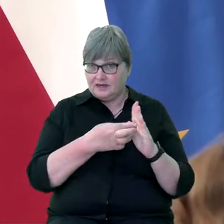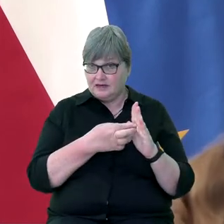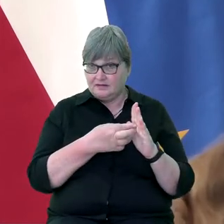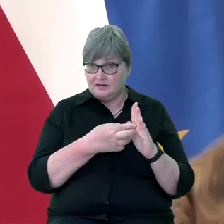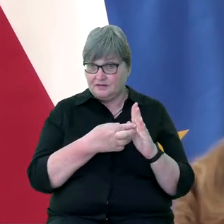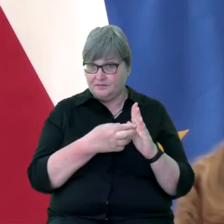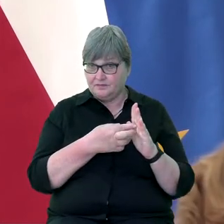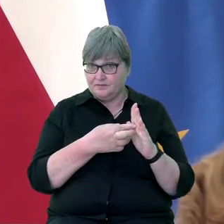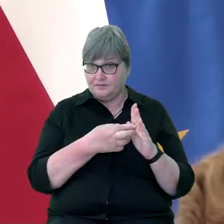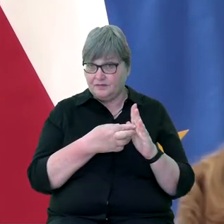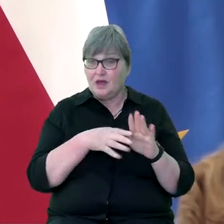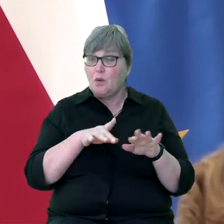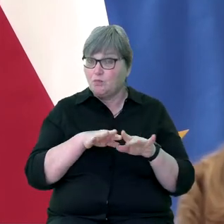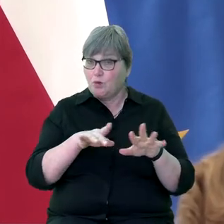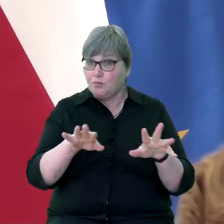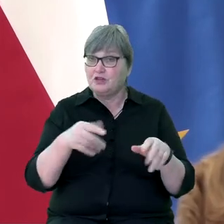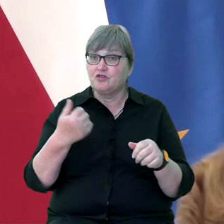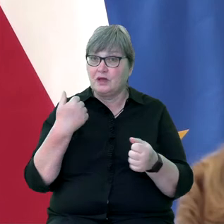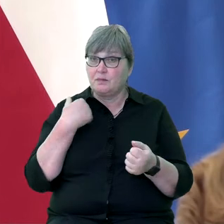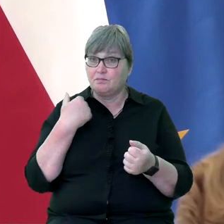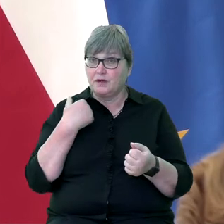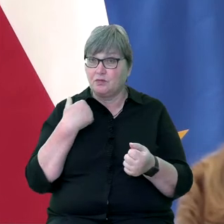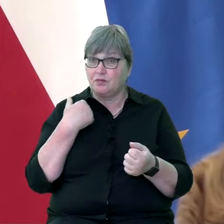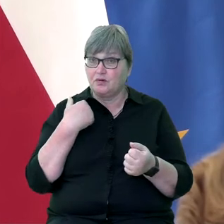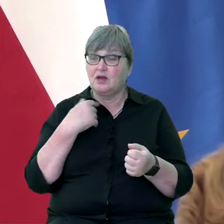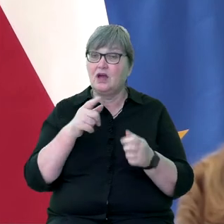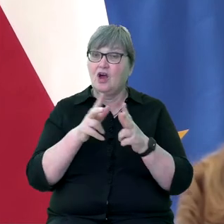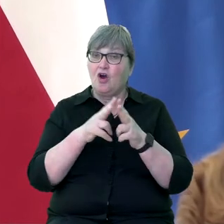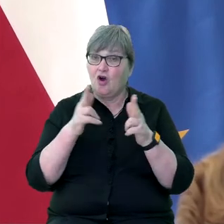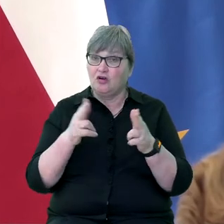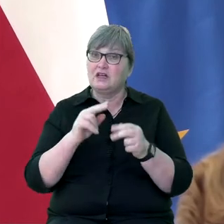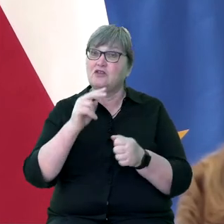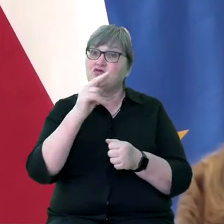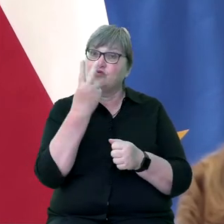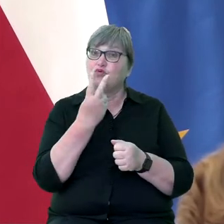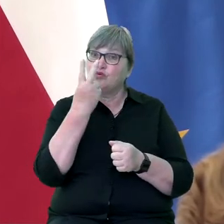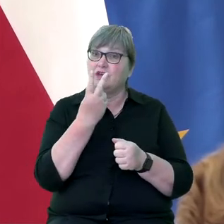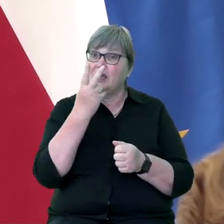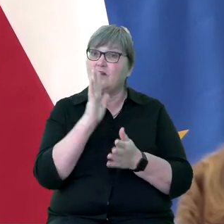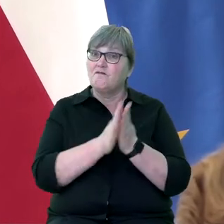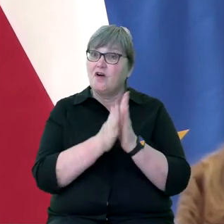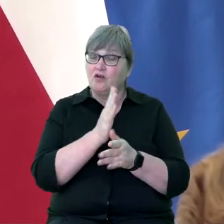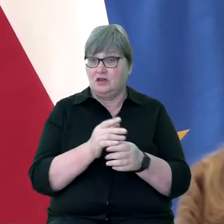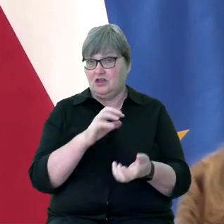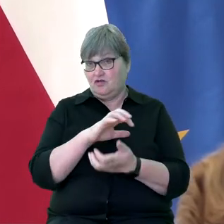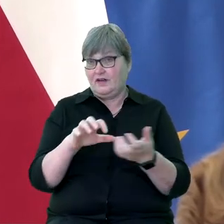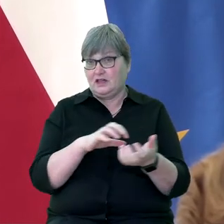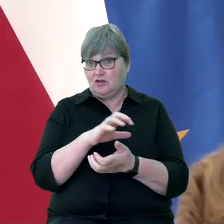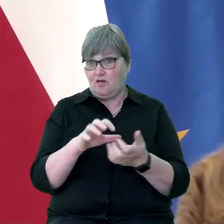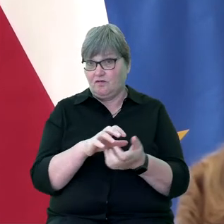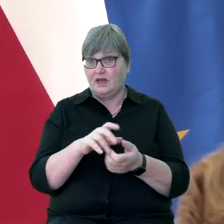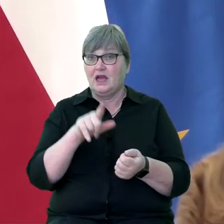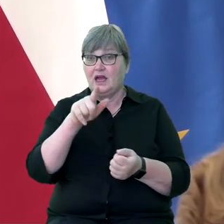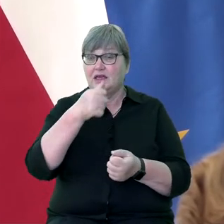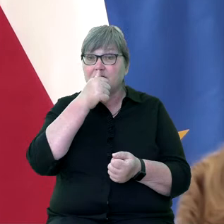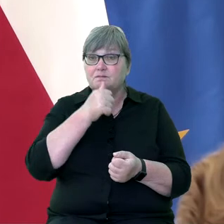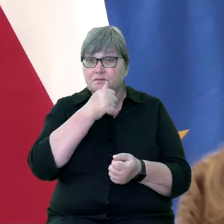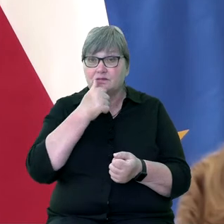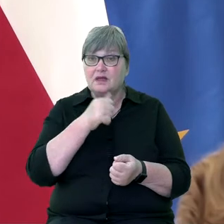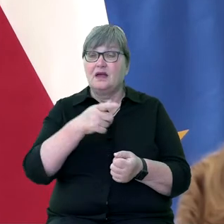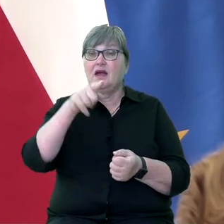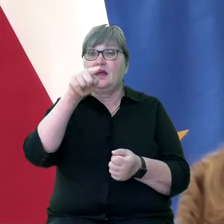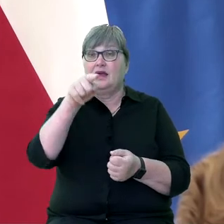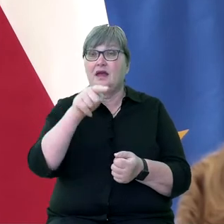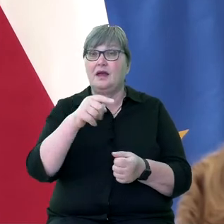publicznej był dramatyczny okres II wojny światowej i konspiracyjne państwo podziemne.